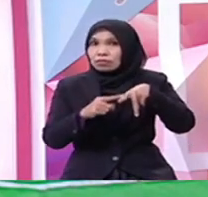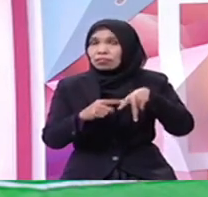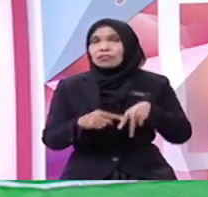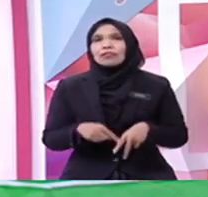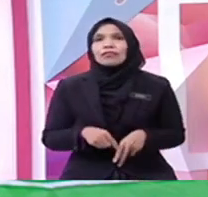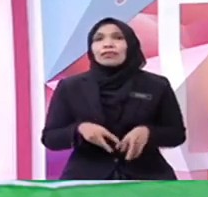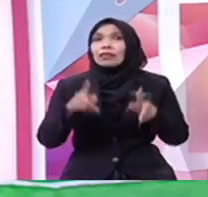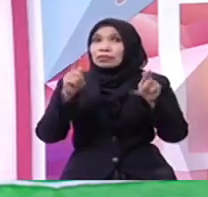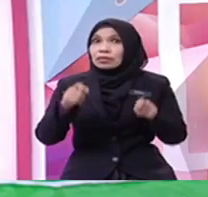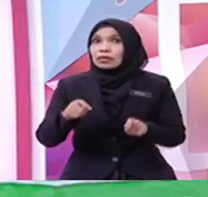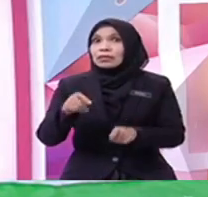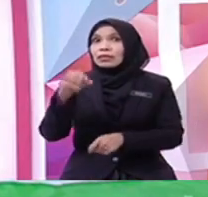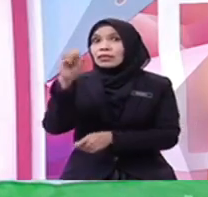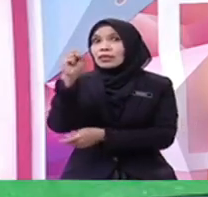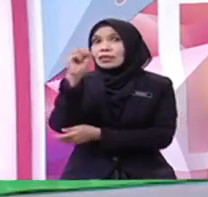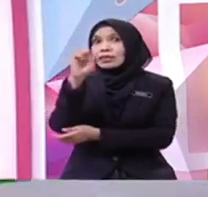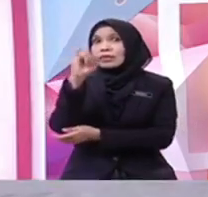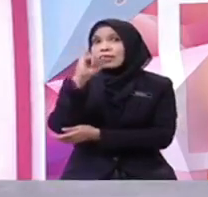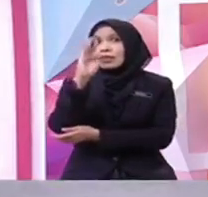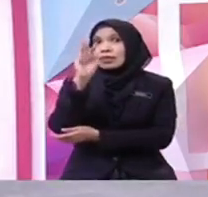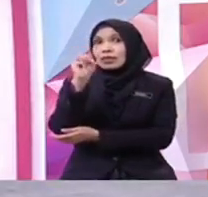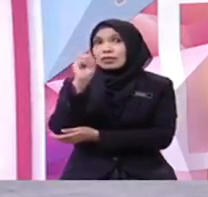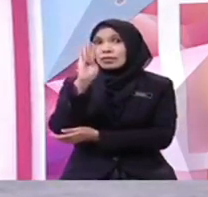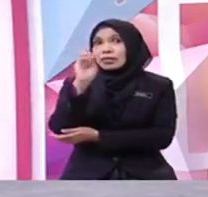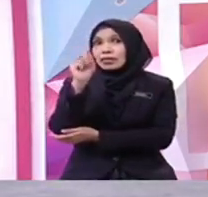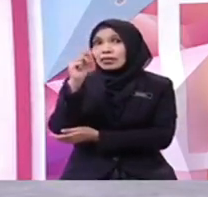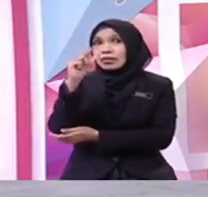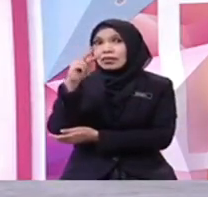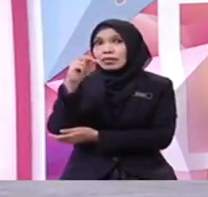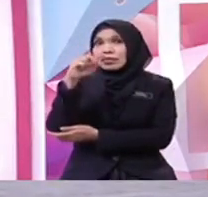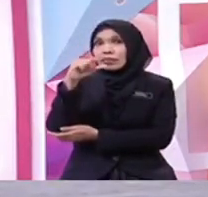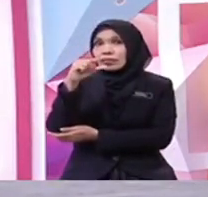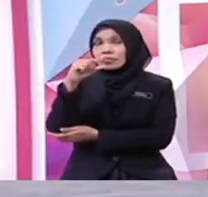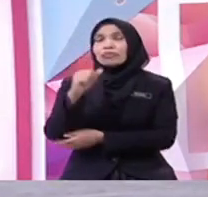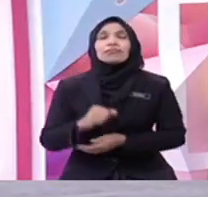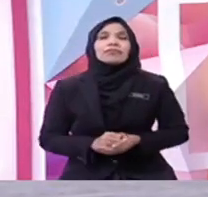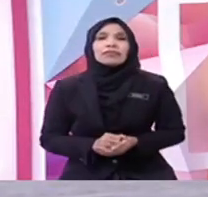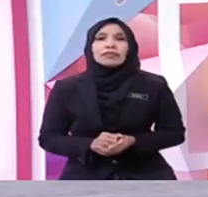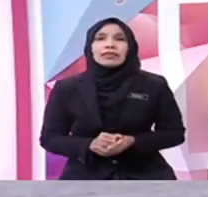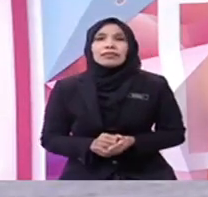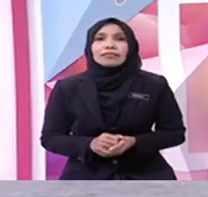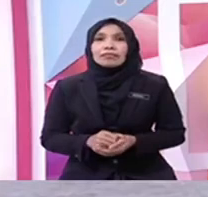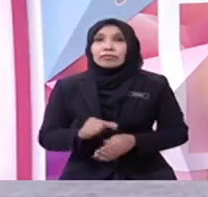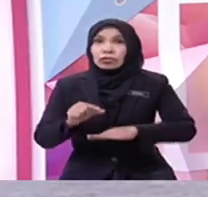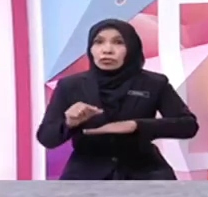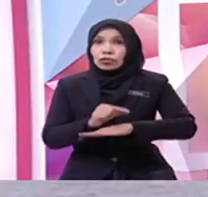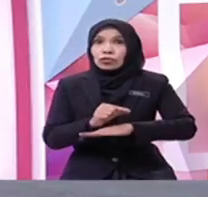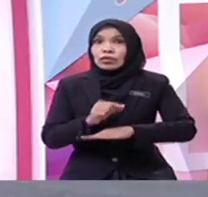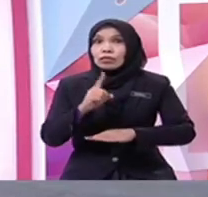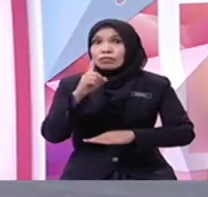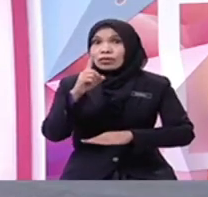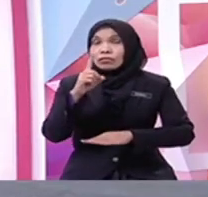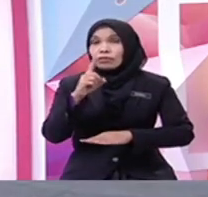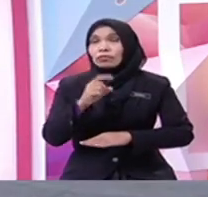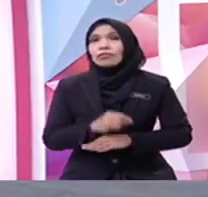film melipatkan keseimbangan jadi kita udah menggunakan satu zodiak hadiah sensori yang kita namakan